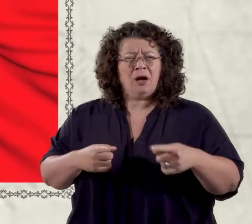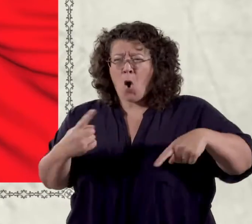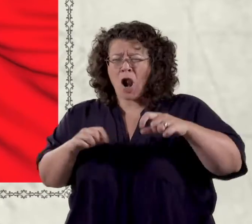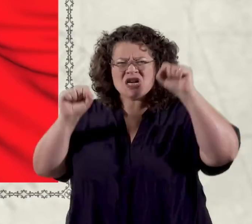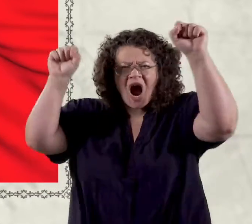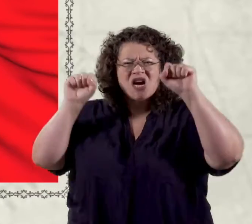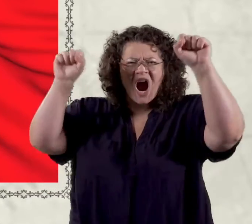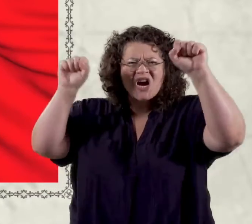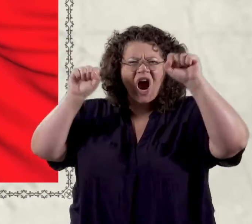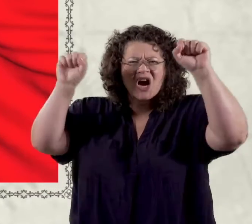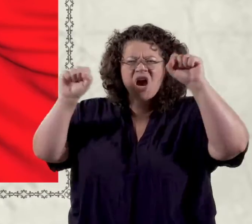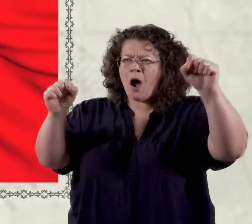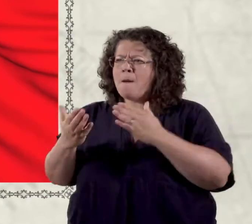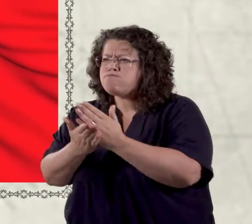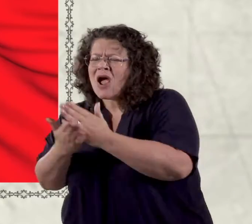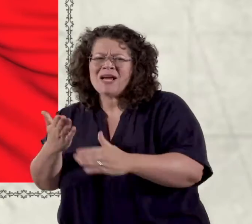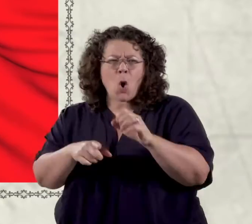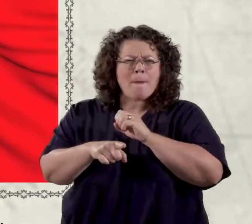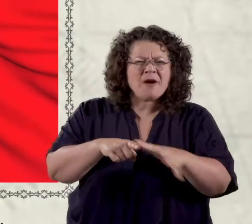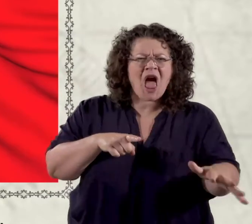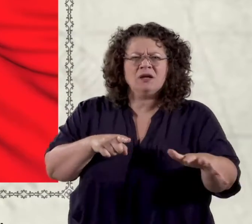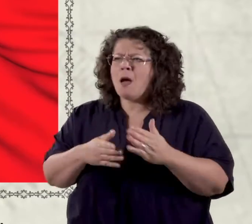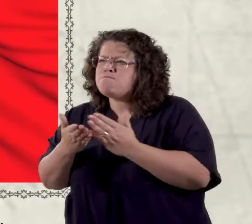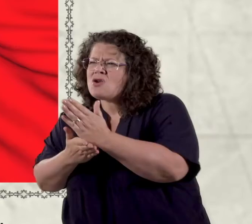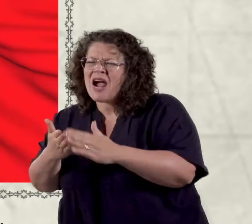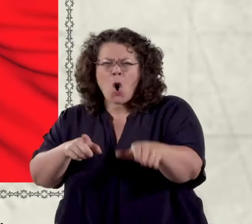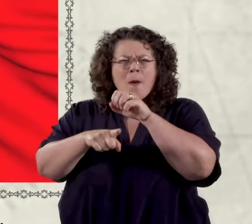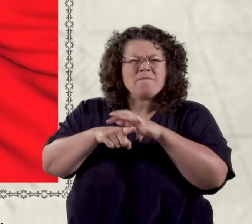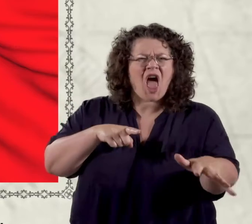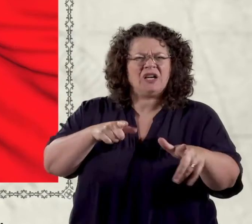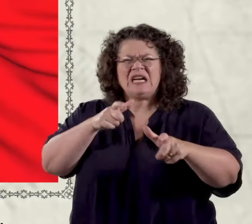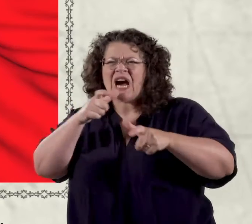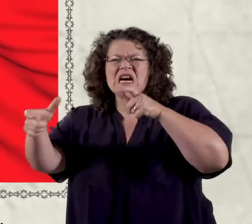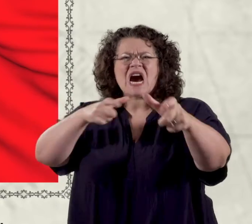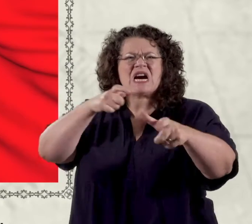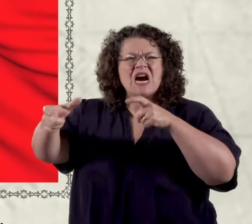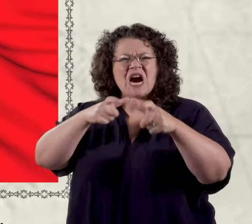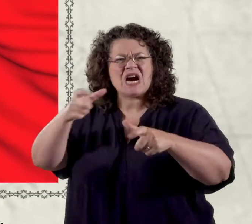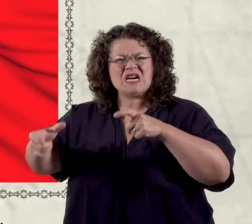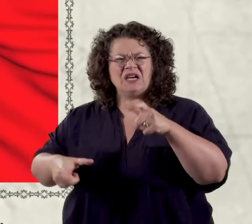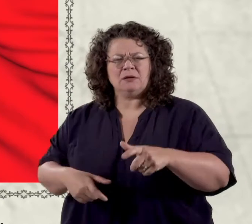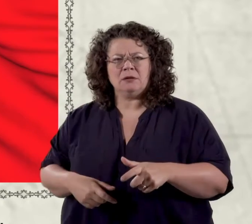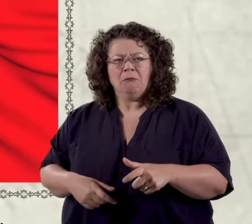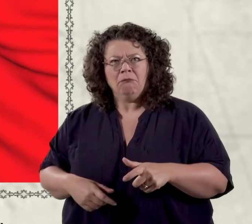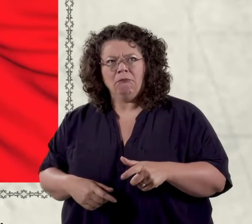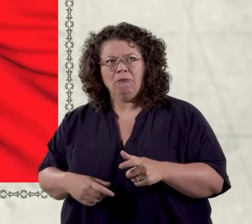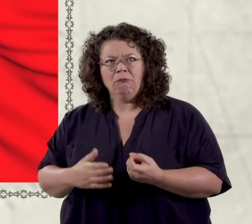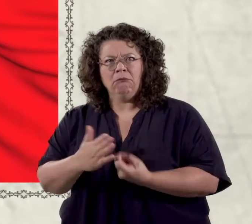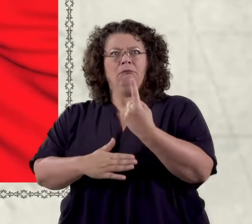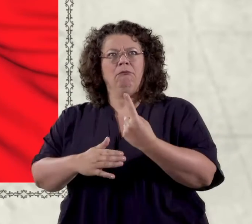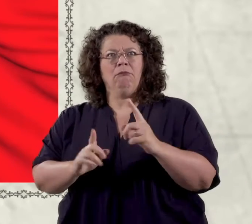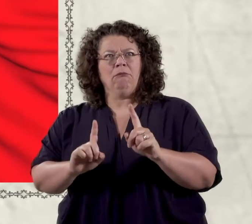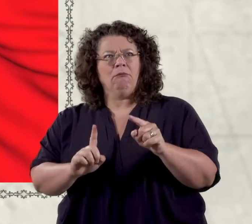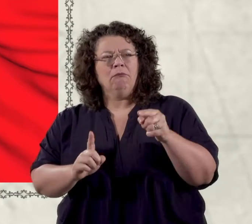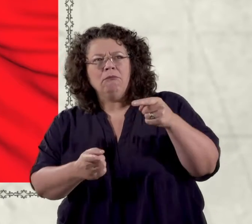Bara neu waed! Yn sydyn dyma'n milwyr yn dod i'r brotest. Dim lot